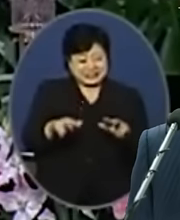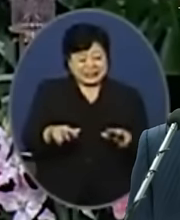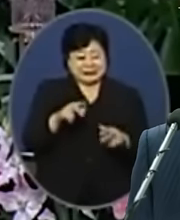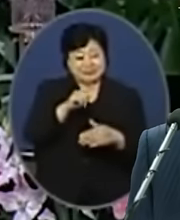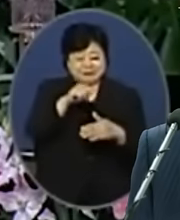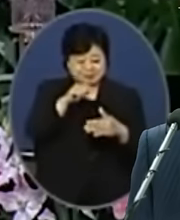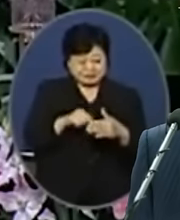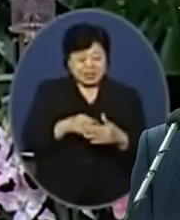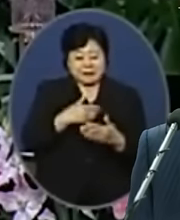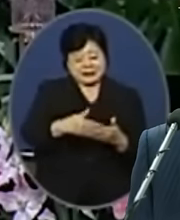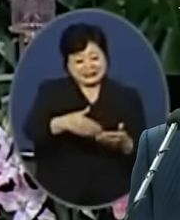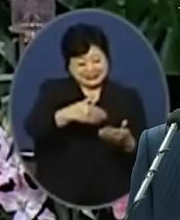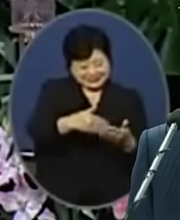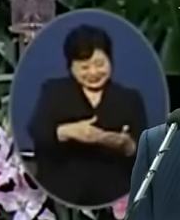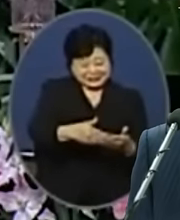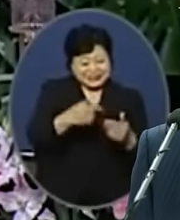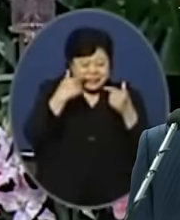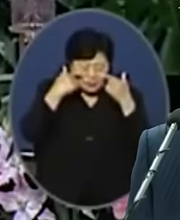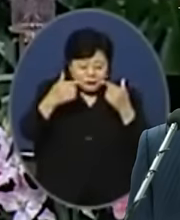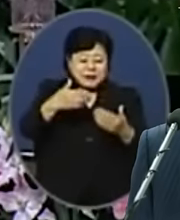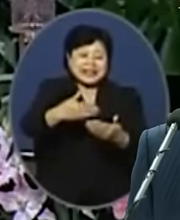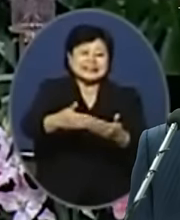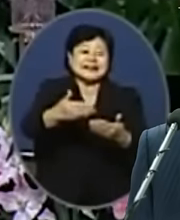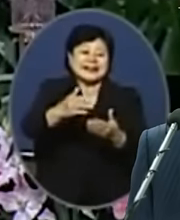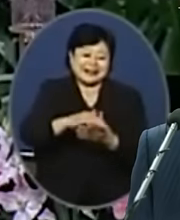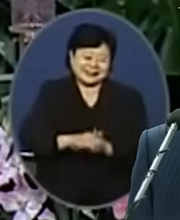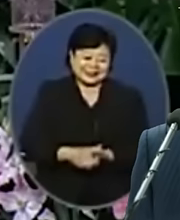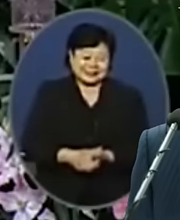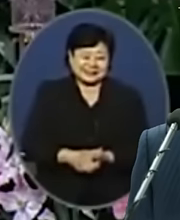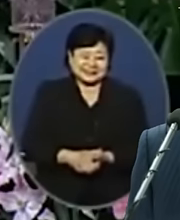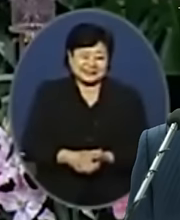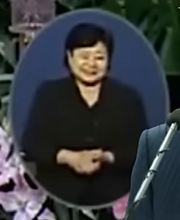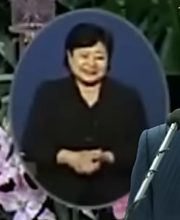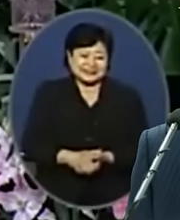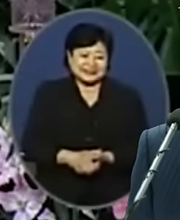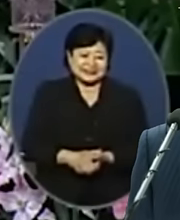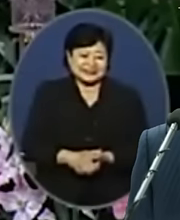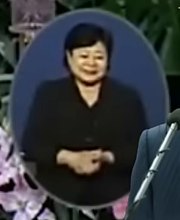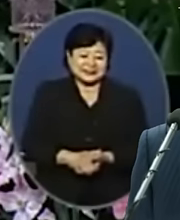나의 마음의 화폭에 분명하게 그려야 되는 것입니다.